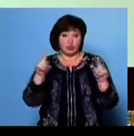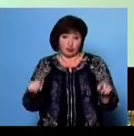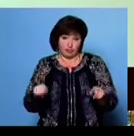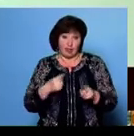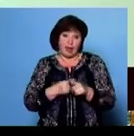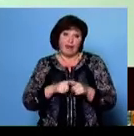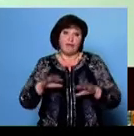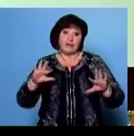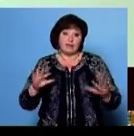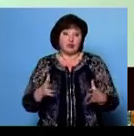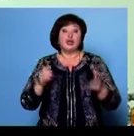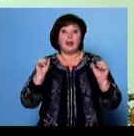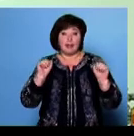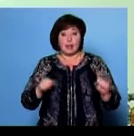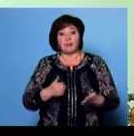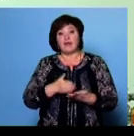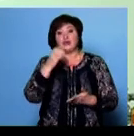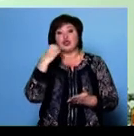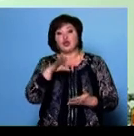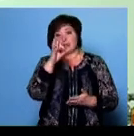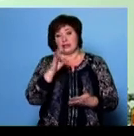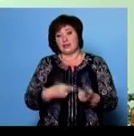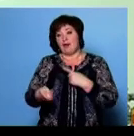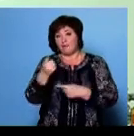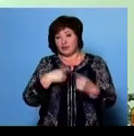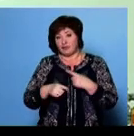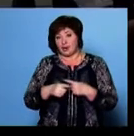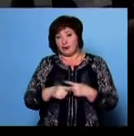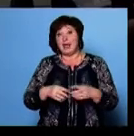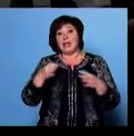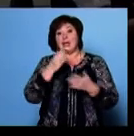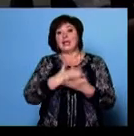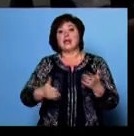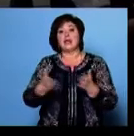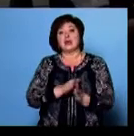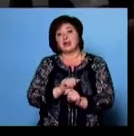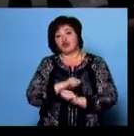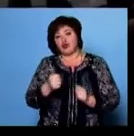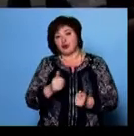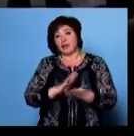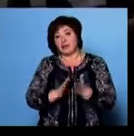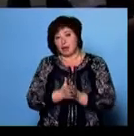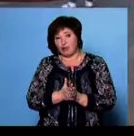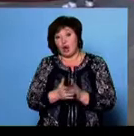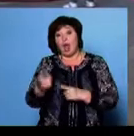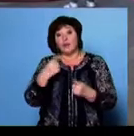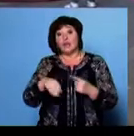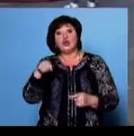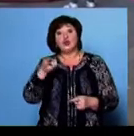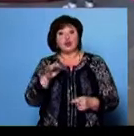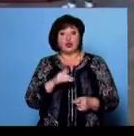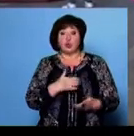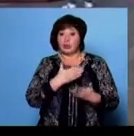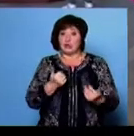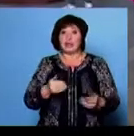данном случае он имеет право на 100% возврат и расторжение договора. Общий принцип возврата денег за поездку в туризме таков. Если на